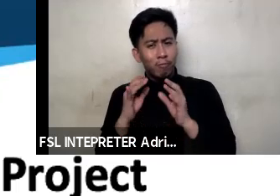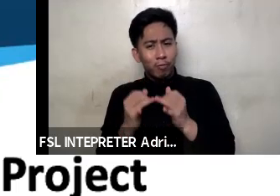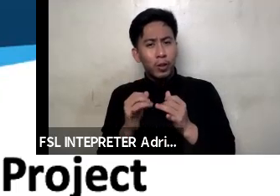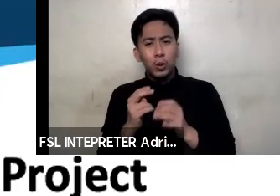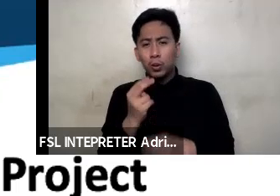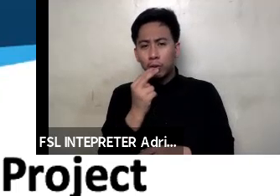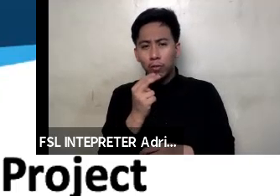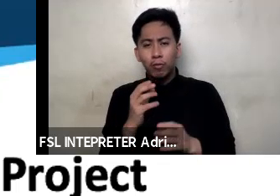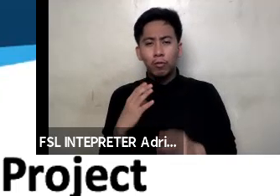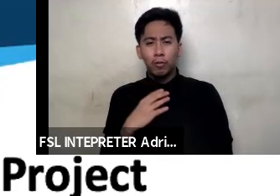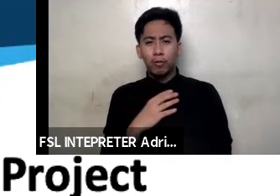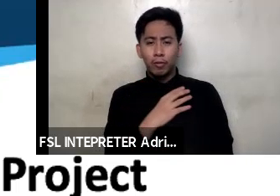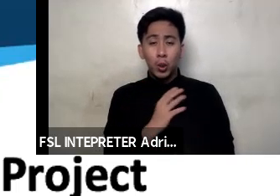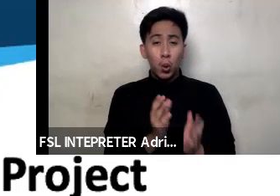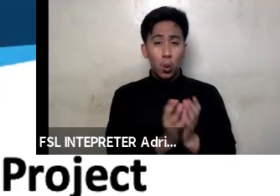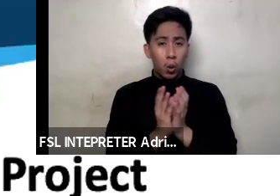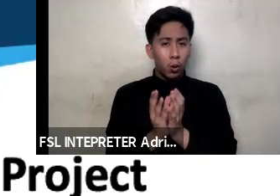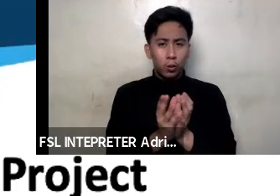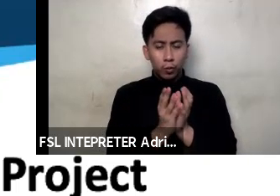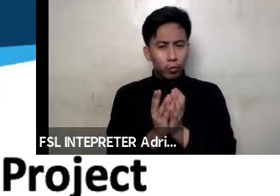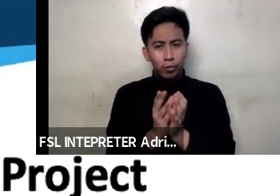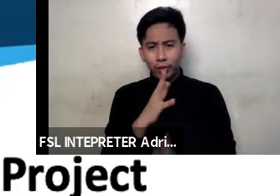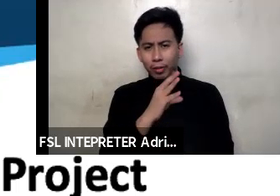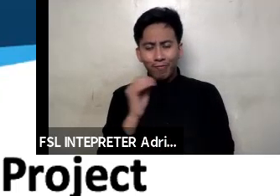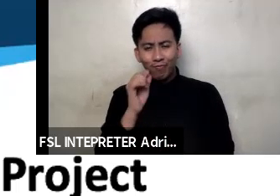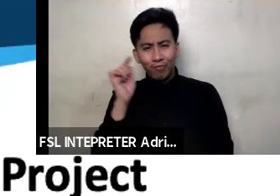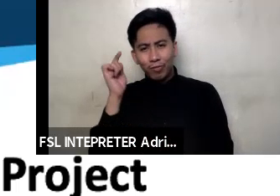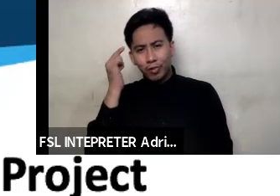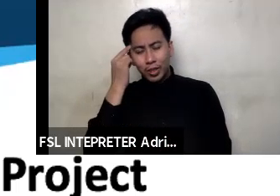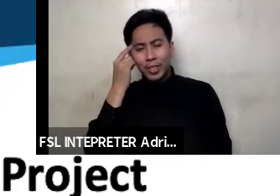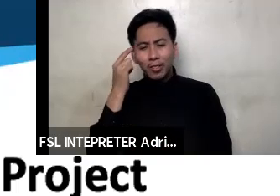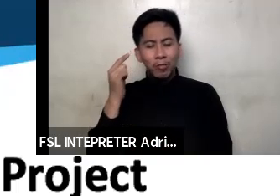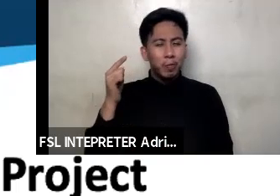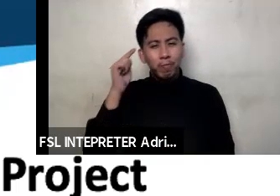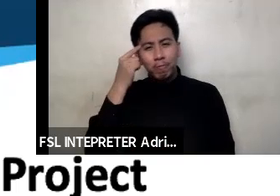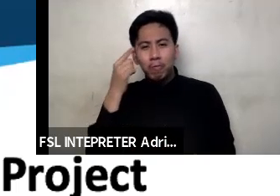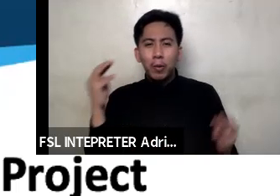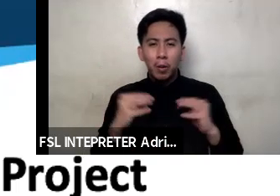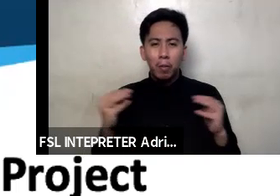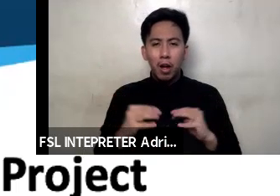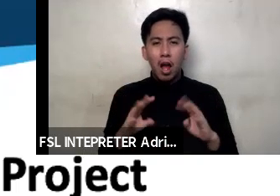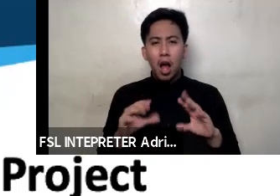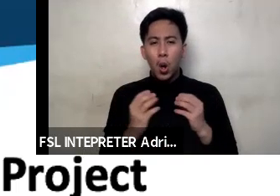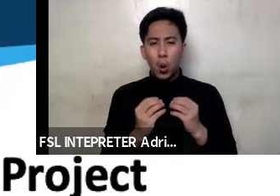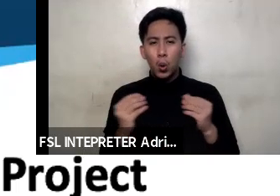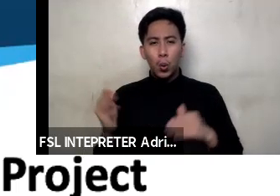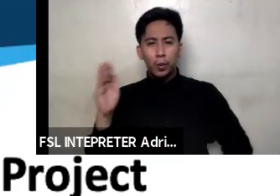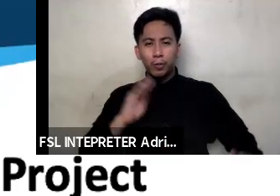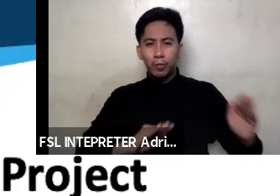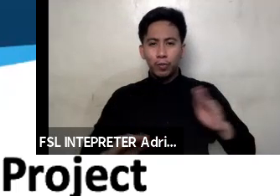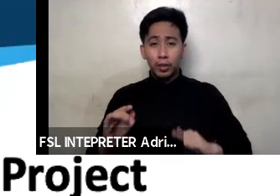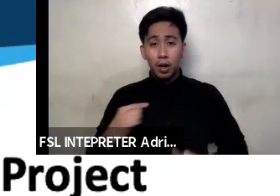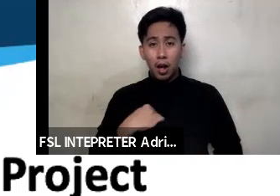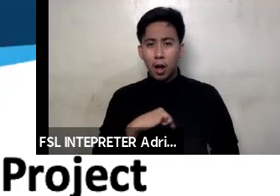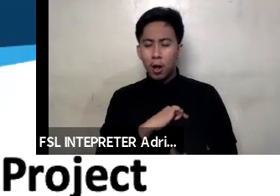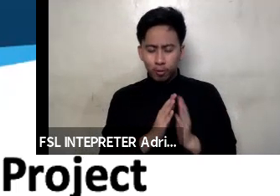para magsama ang komunidad, pag-decide sa kanilang nais na solusyon para sa isyong malnourished. Kailangan namin makuha